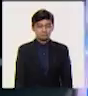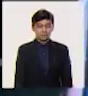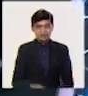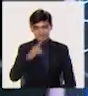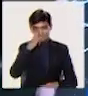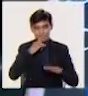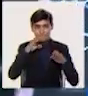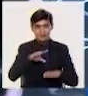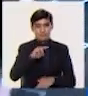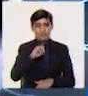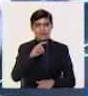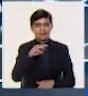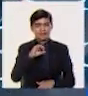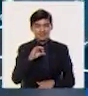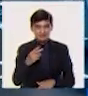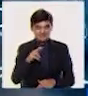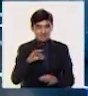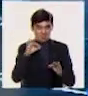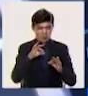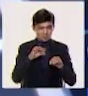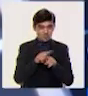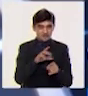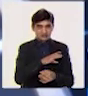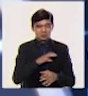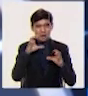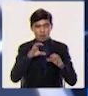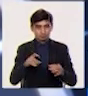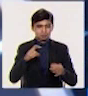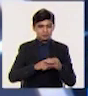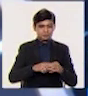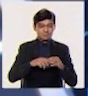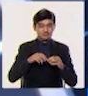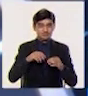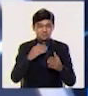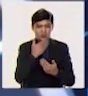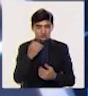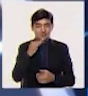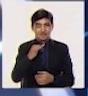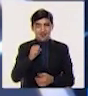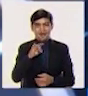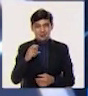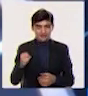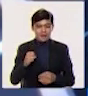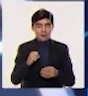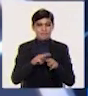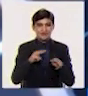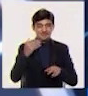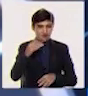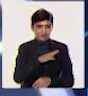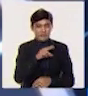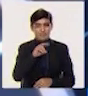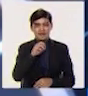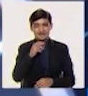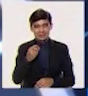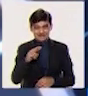Ал Қазақстанда петиция ұғымы заң жүзінде нақты бекітілмеген. Ақпарат және қоғамдық министрі Аида Балаева петиция ұсыну